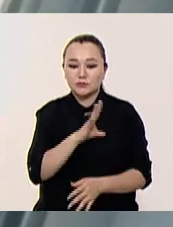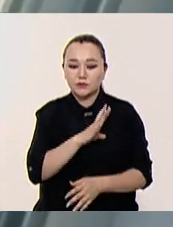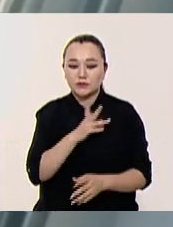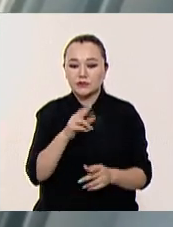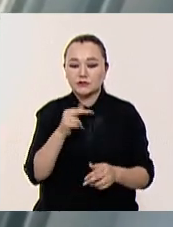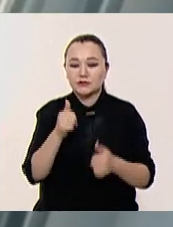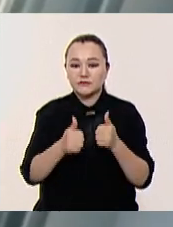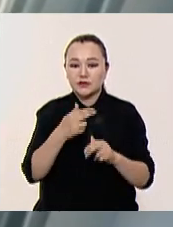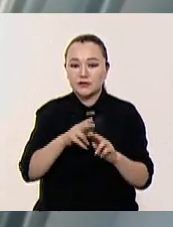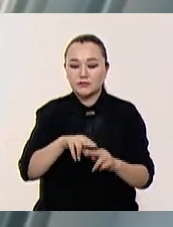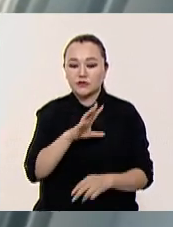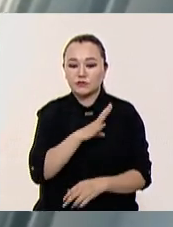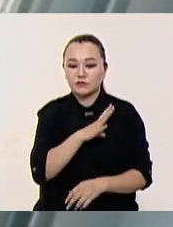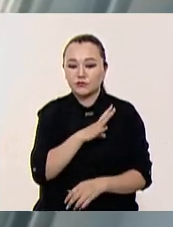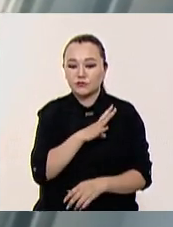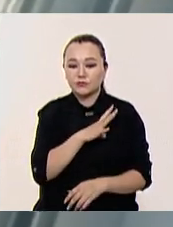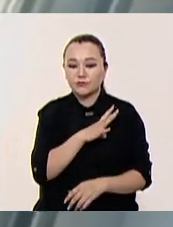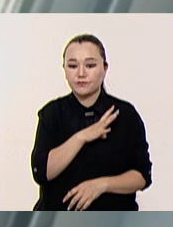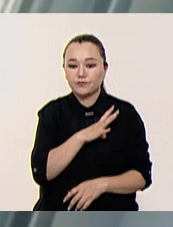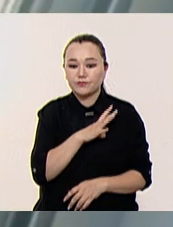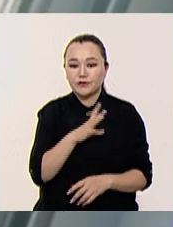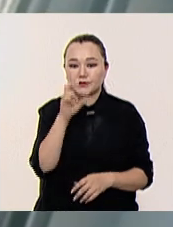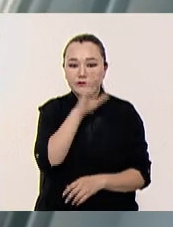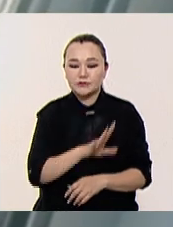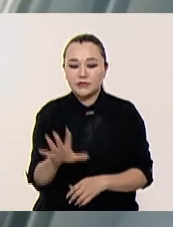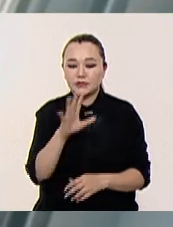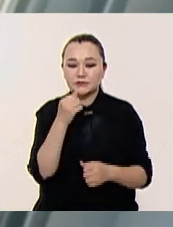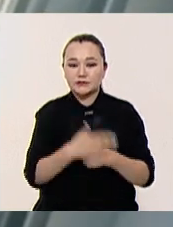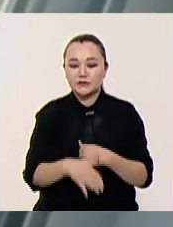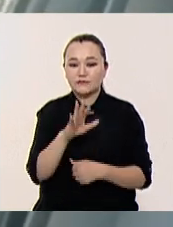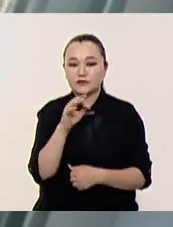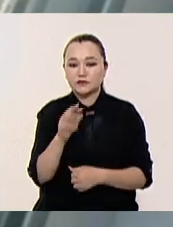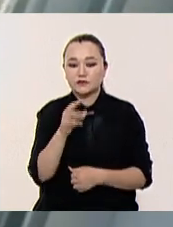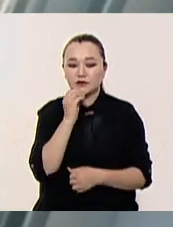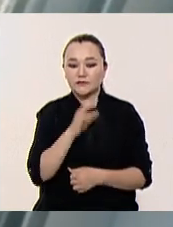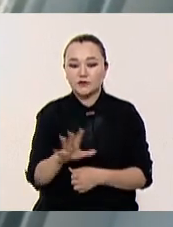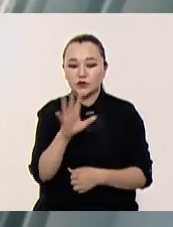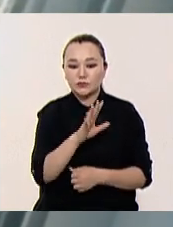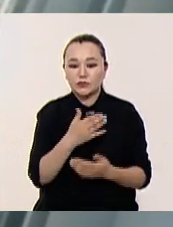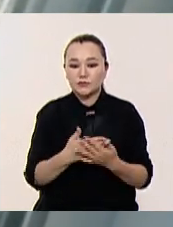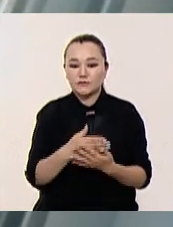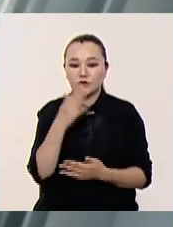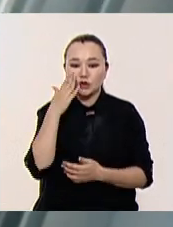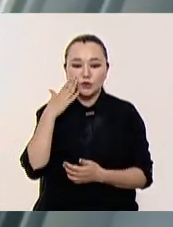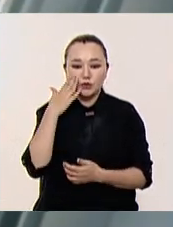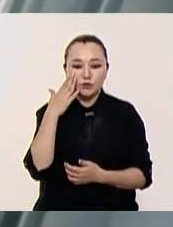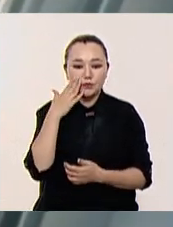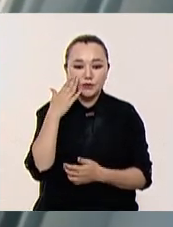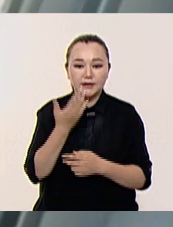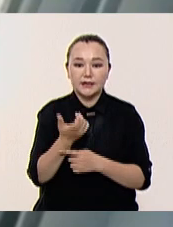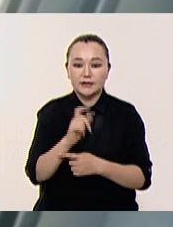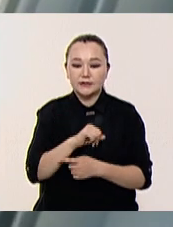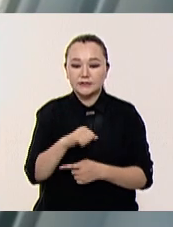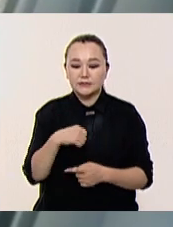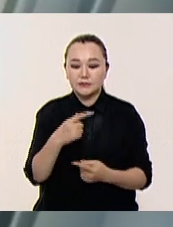для сравнения, это было вот там в странах Центральной и Восточной Европы, ну, допустим, в Румынии, там, ну, это одна из